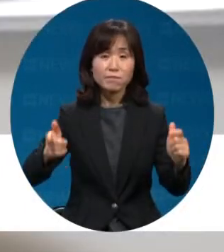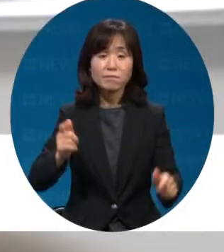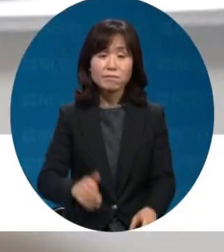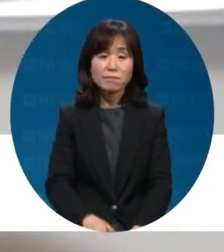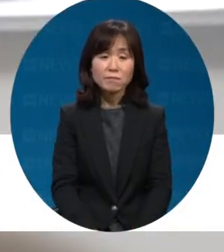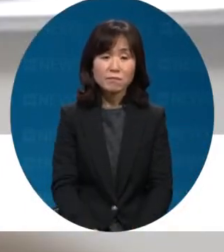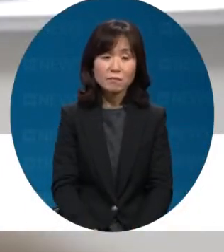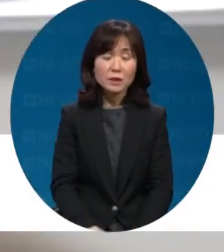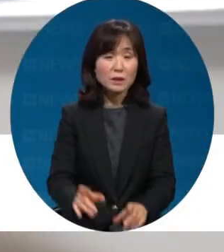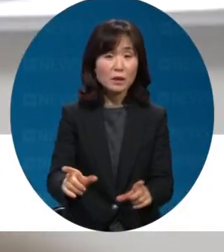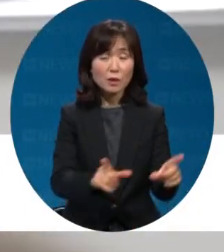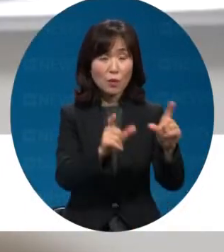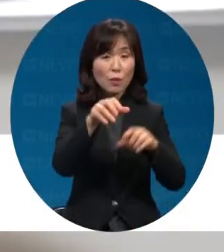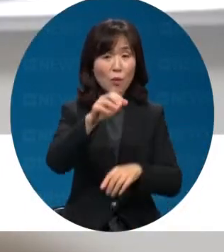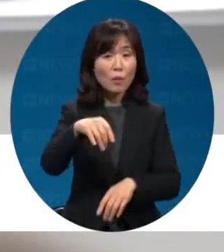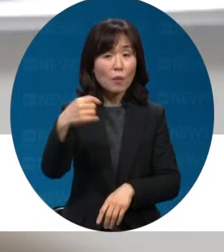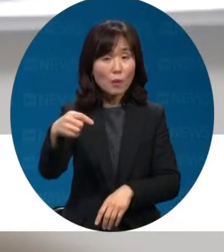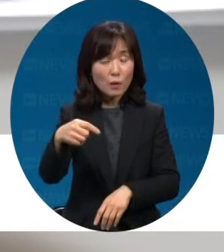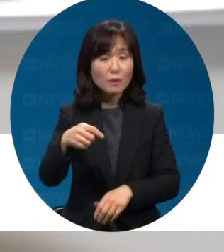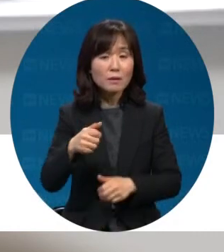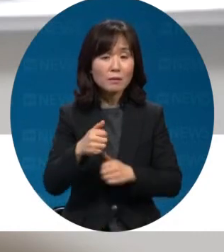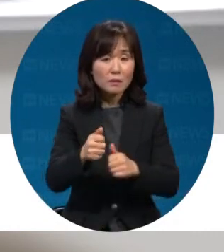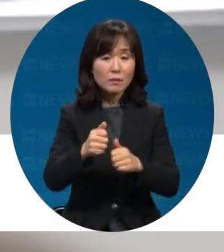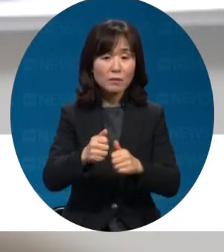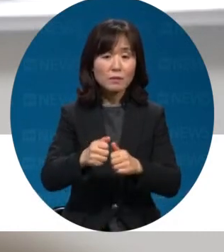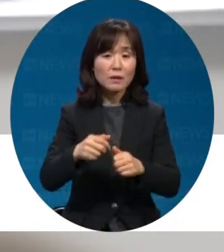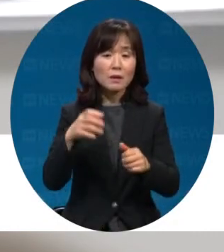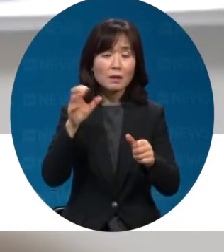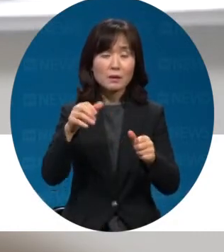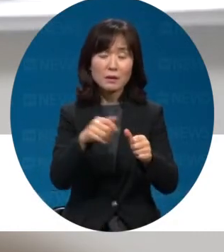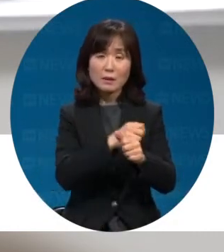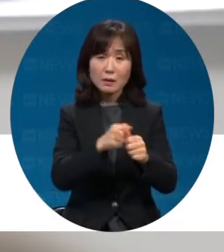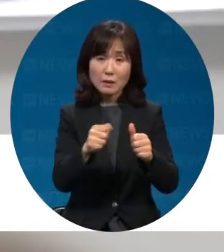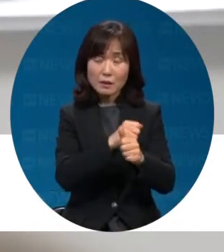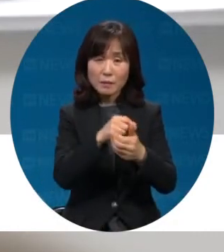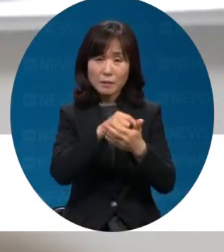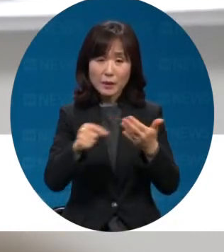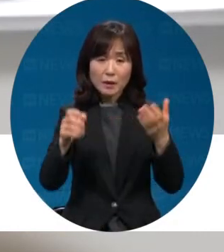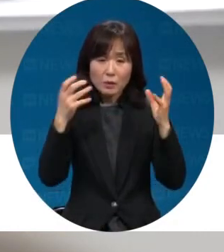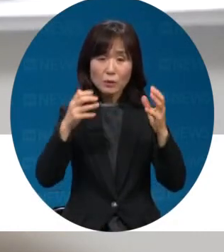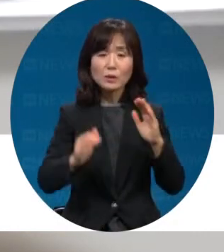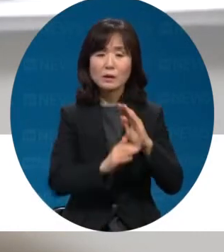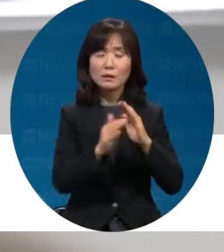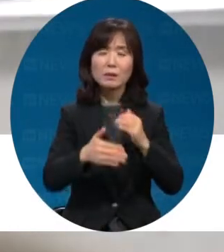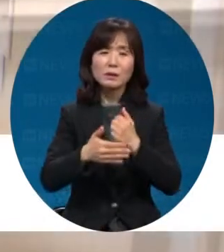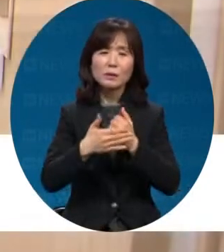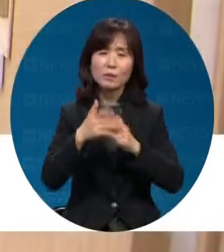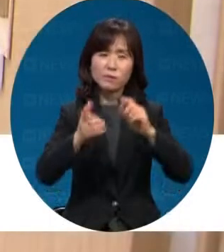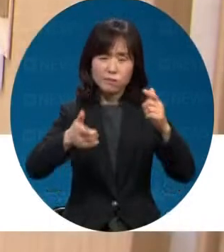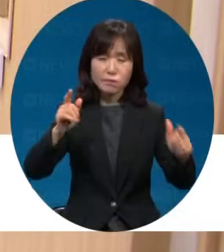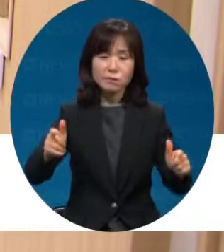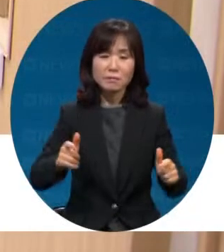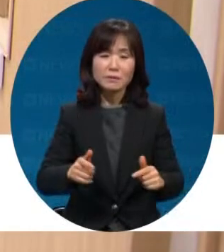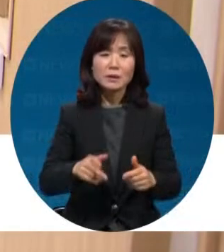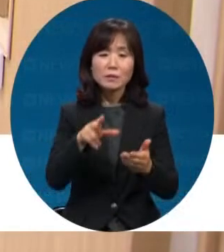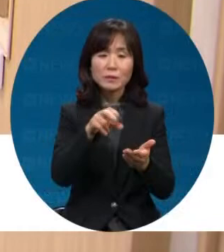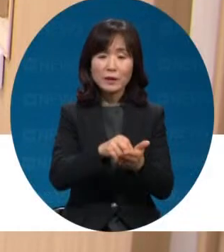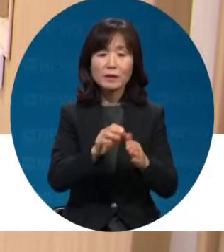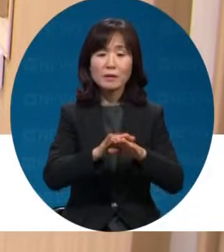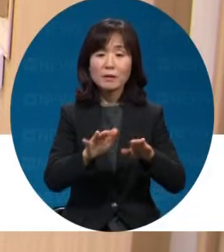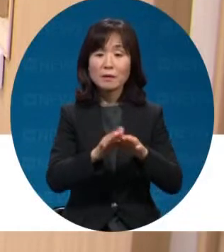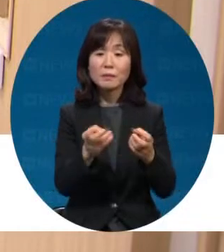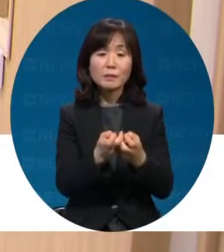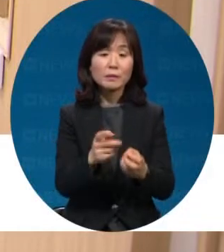그래서 사는 곳에 따라서 이제 학대 피해 아동이나 가정이 받을 수 있는 지원이 굉장히 달라졌는데요. 이제 이런 문제를